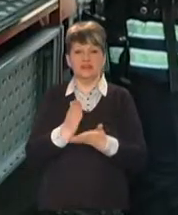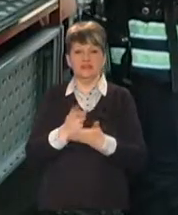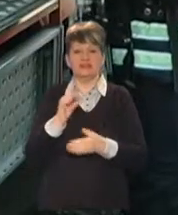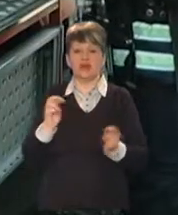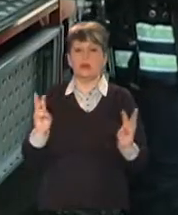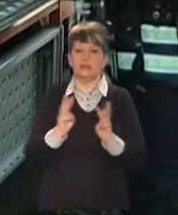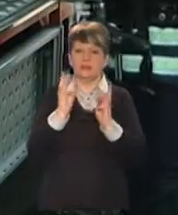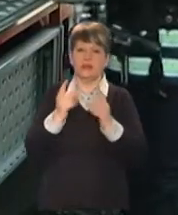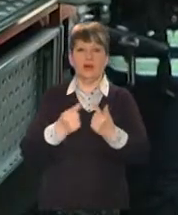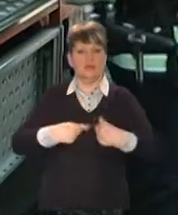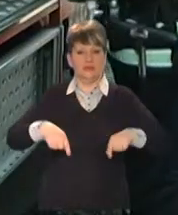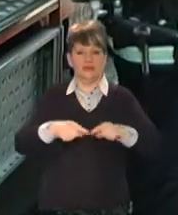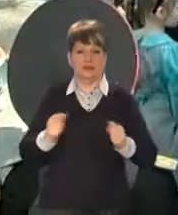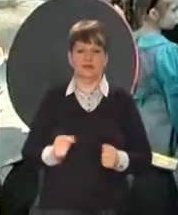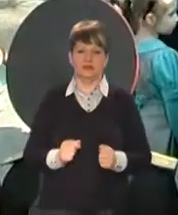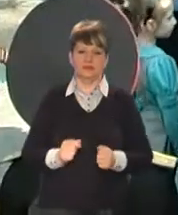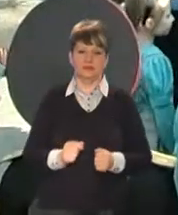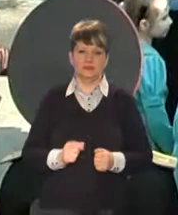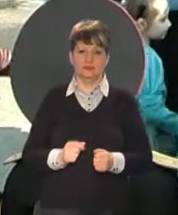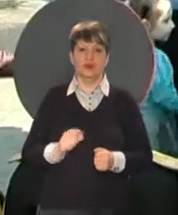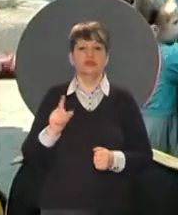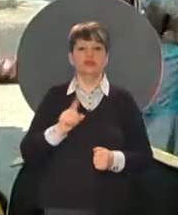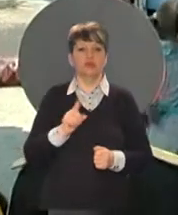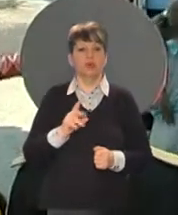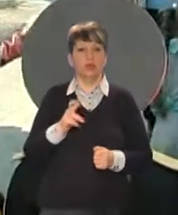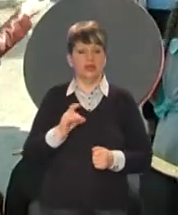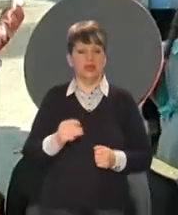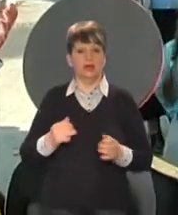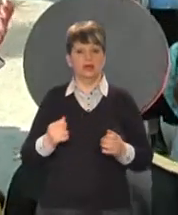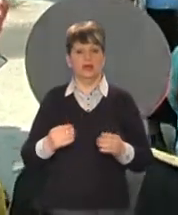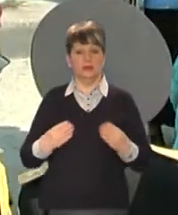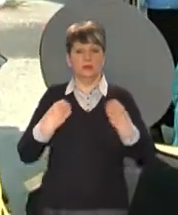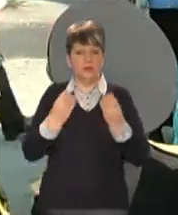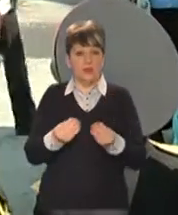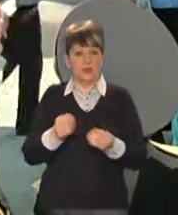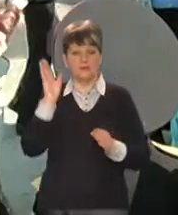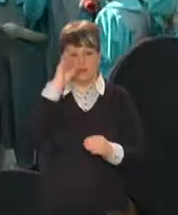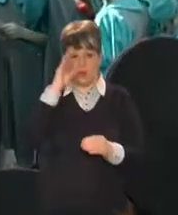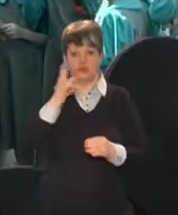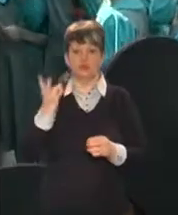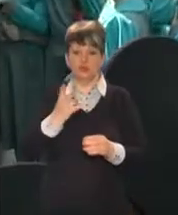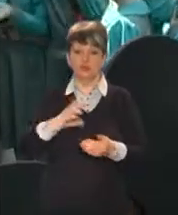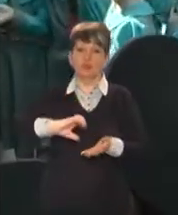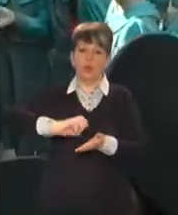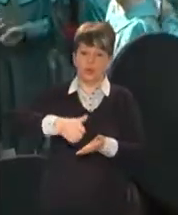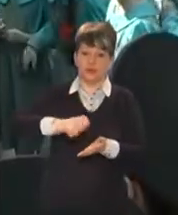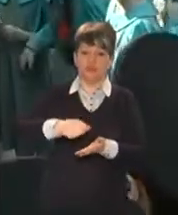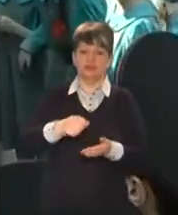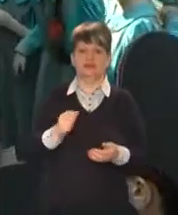озброєнні пожежно-рятувального підрозділу. Для того, щоб подати воду, потрібно спочатку прикласти рукав, до нього прикріпити ствол,